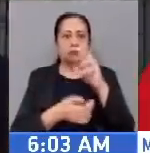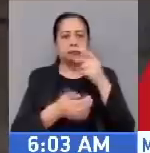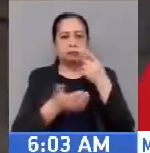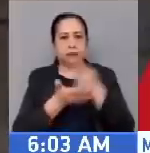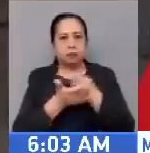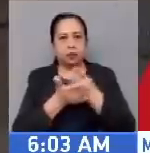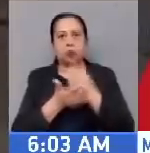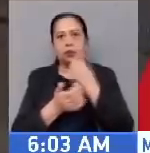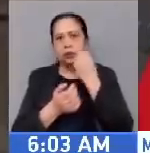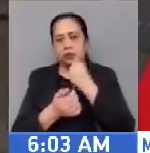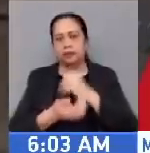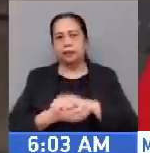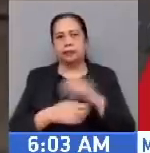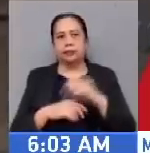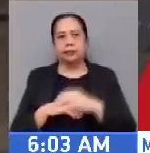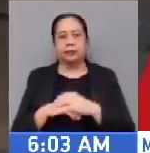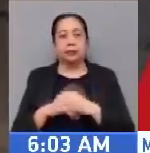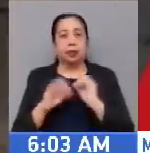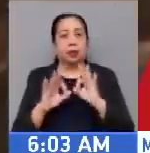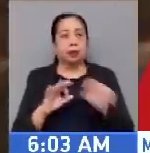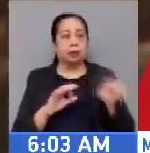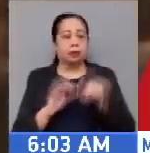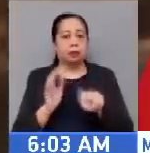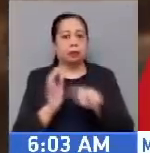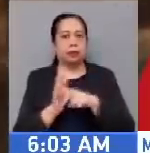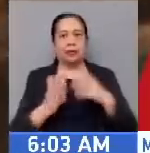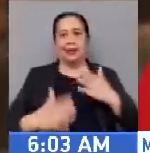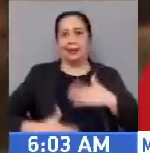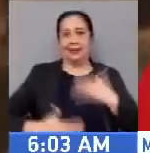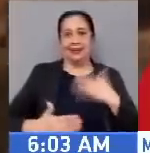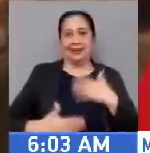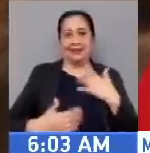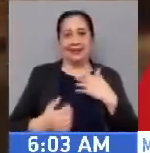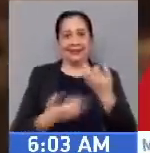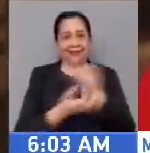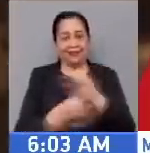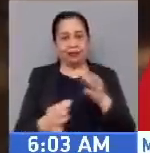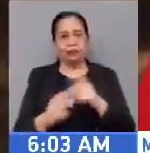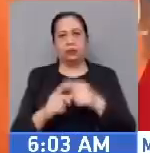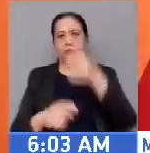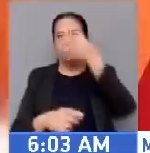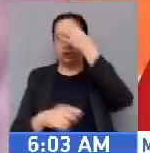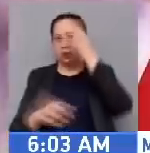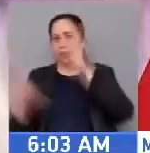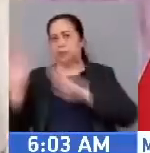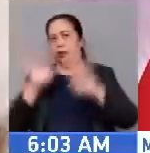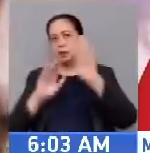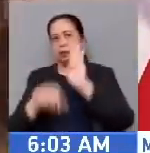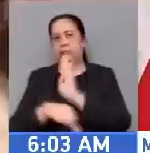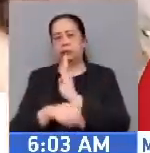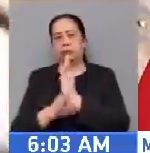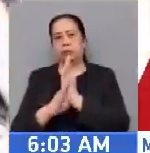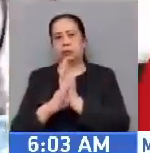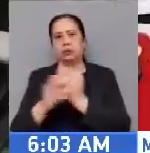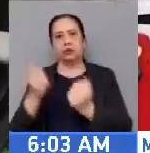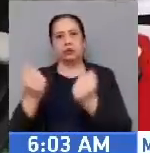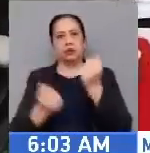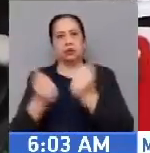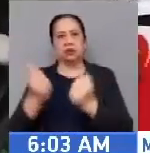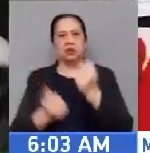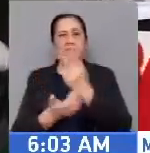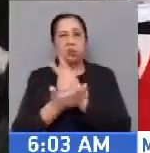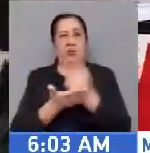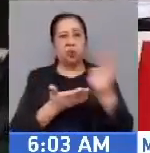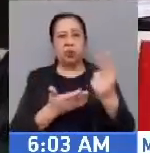Pamasahe po. Kung ang mga pasahero natutuwa sa libreng sakay, problemado naman ang mga bus driver. Mahigit 2 linggo na kasi sila hindi